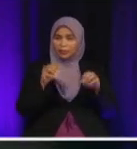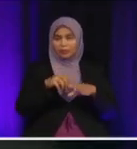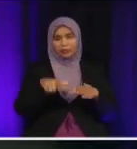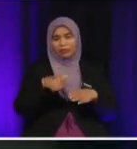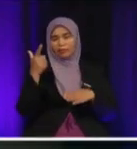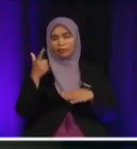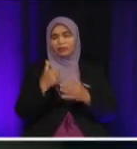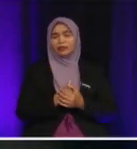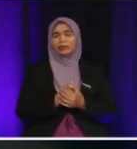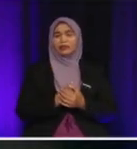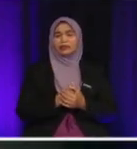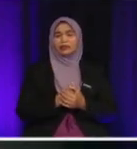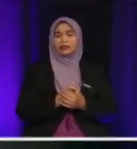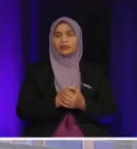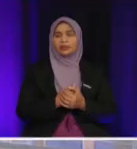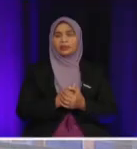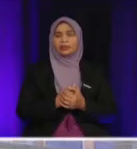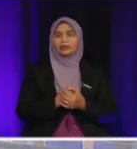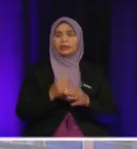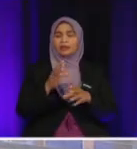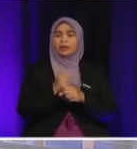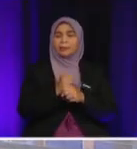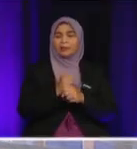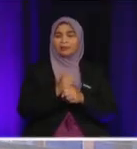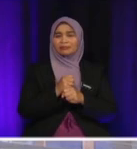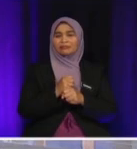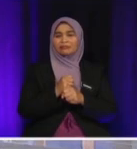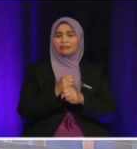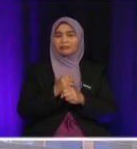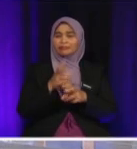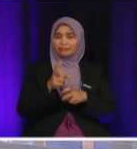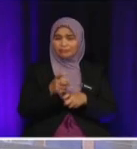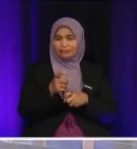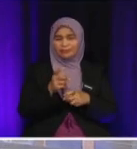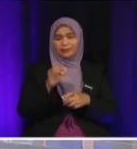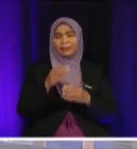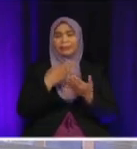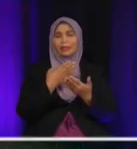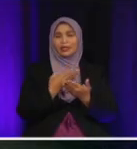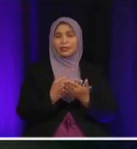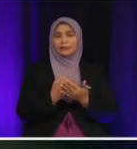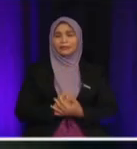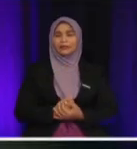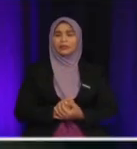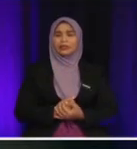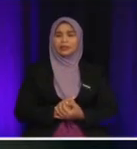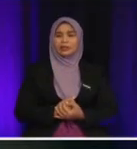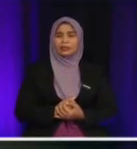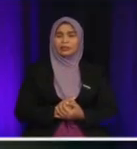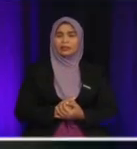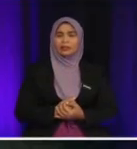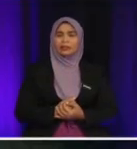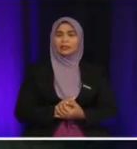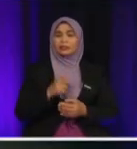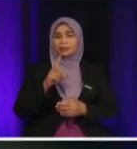hari ini. Ramai dapat kumbang-kumbang yang begitu cantik yang terbang bersama kumbang di luar sana. Baik ustaz, di